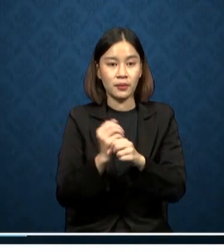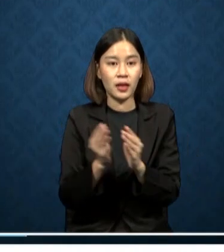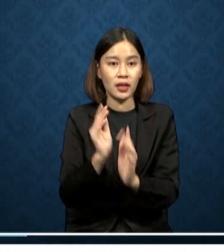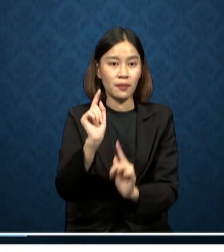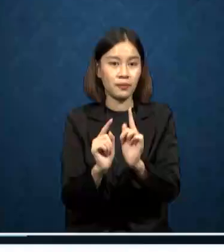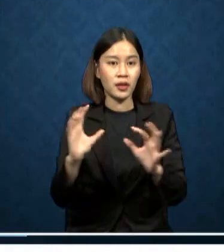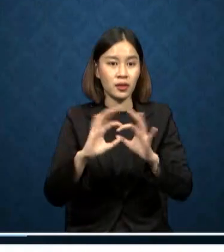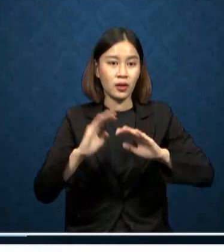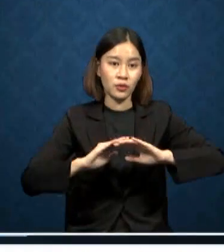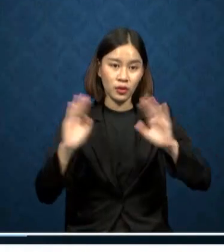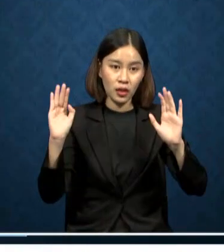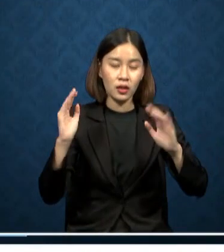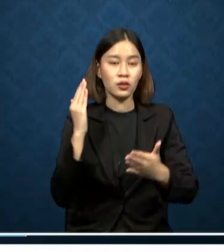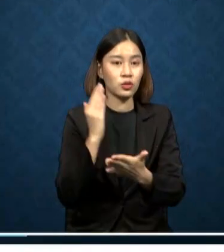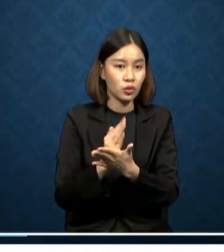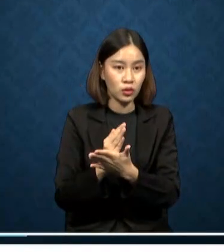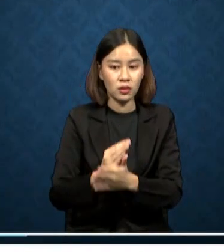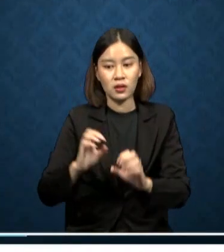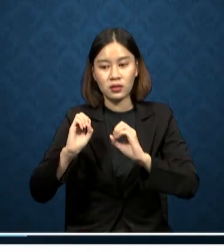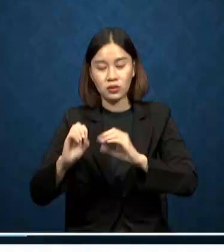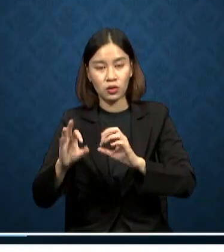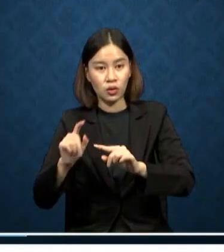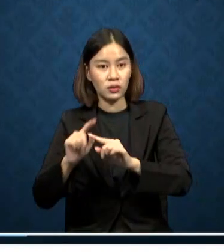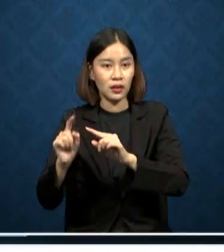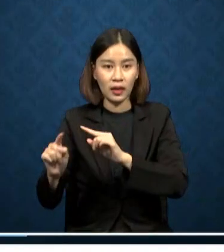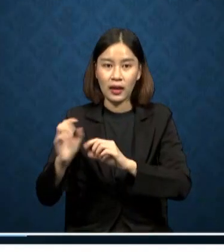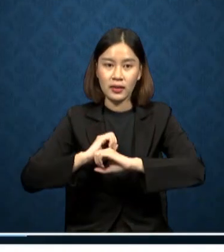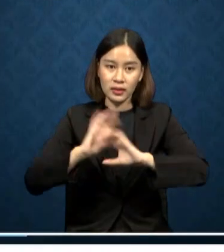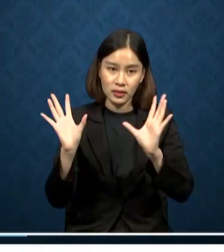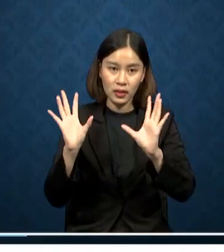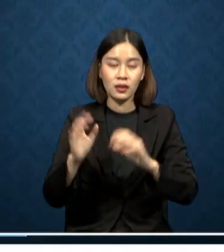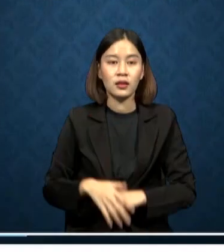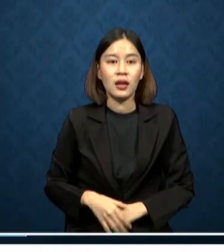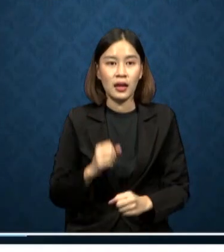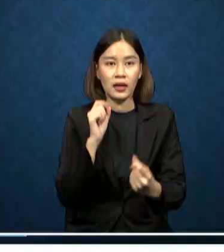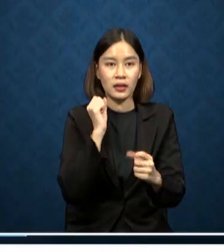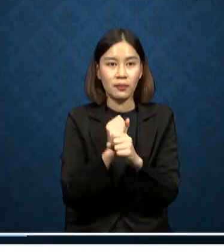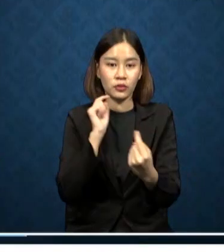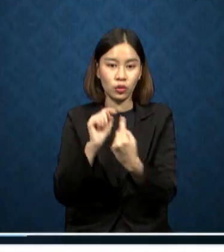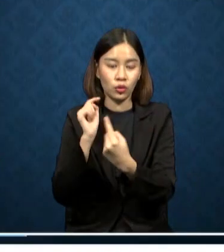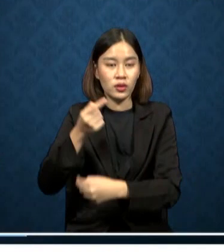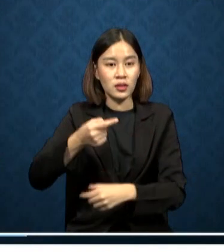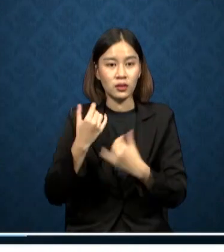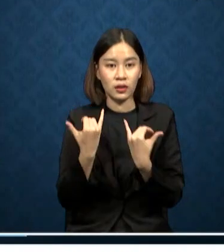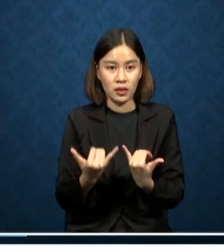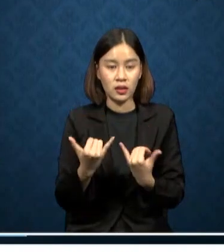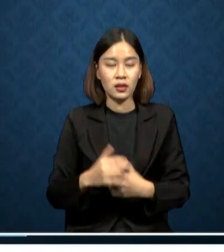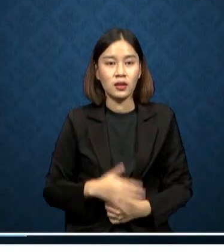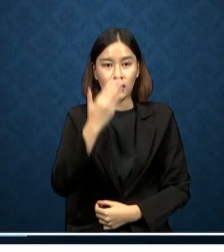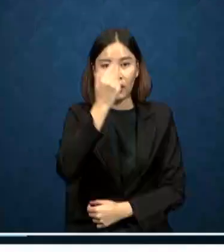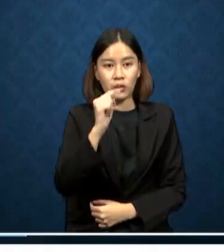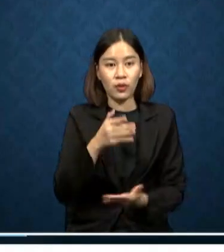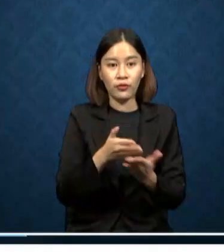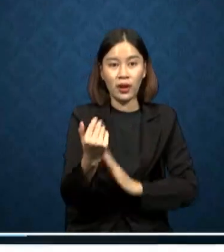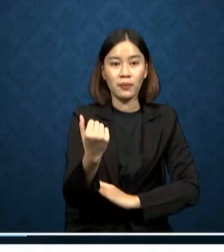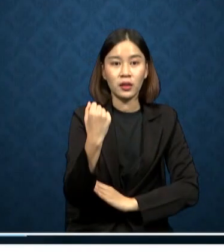รในเรื่องการจบยังการบบเพรเพิ่มเติมให้มความชดเจน ให้มความสอดค้องกัขอที่จิในปจจบันเพื่ให้ภาย